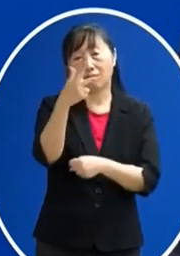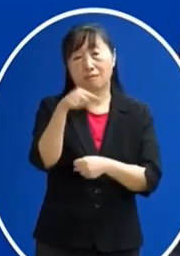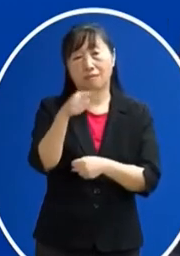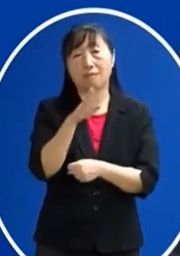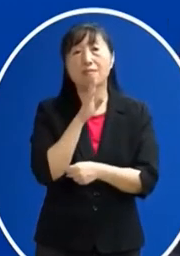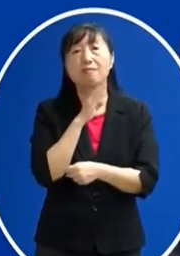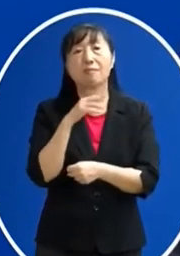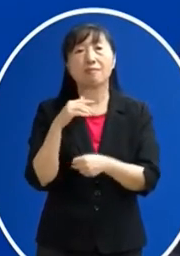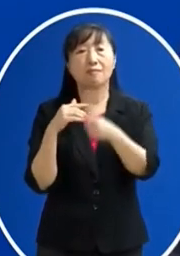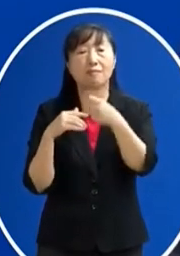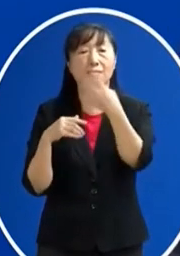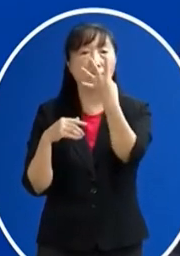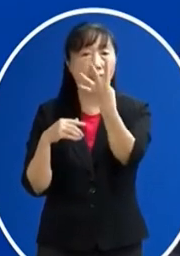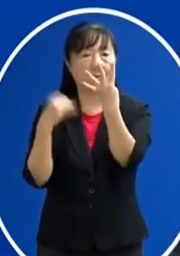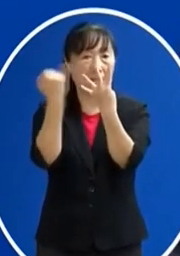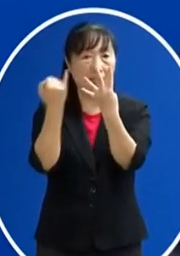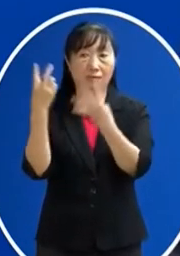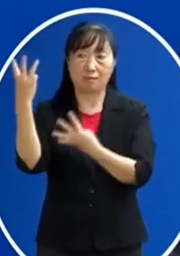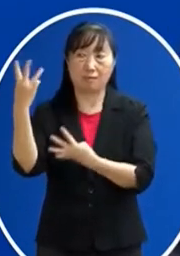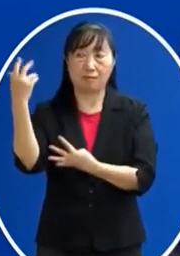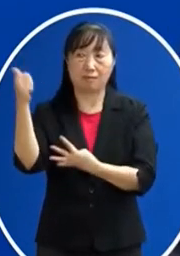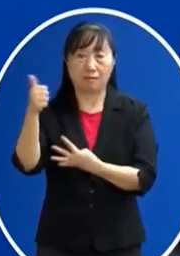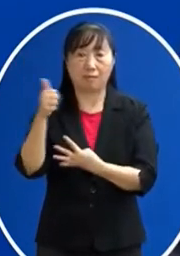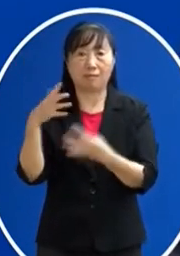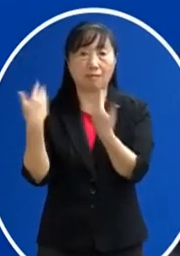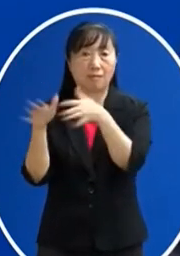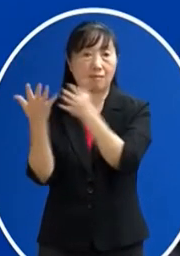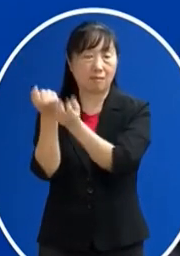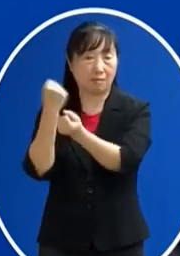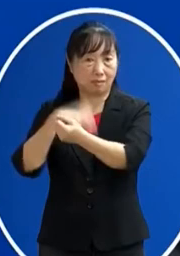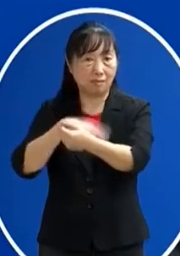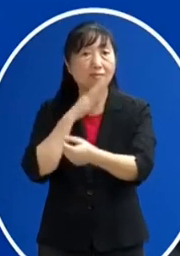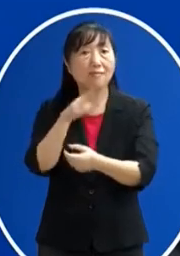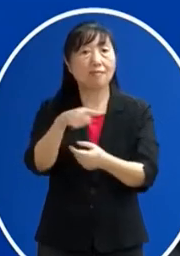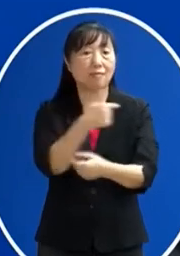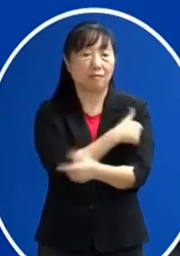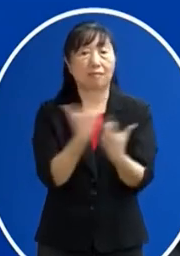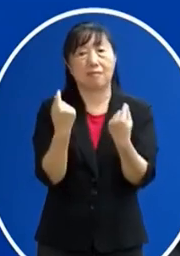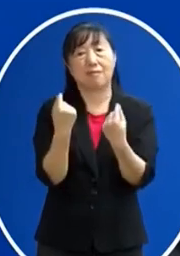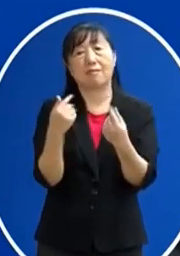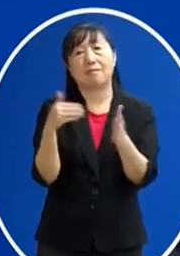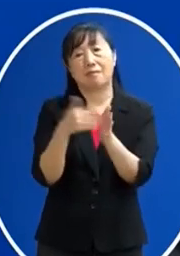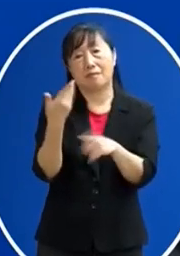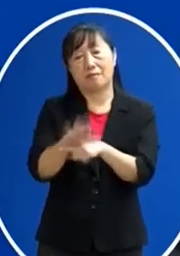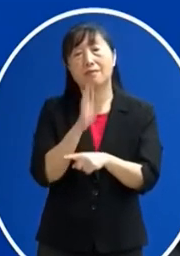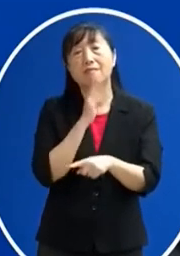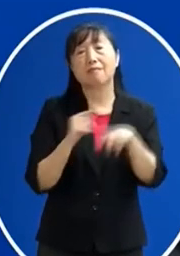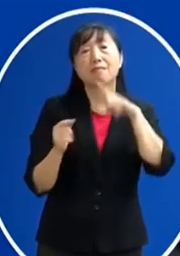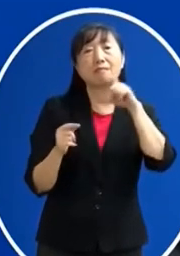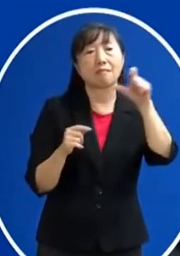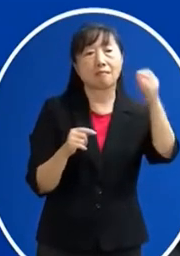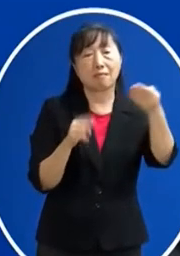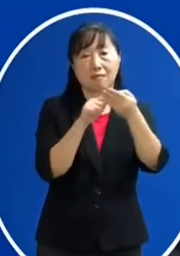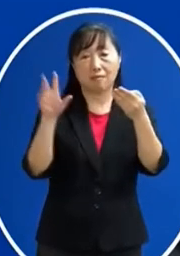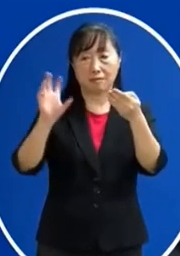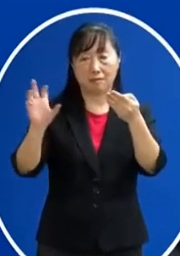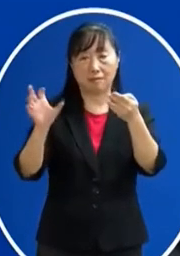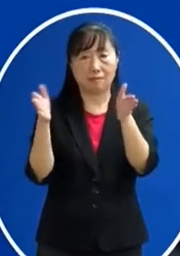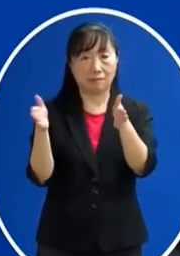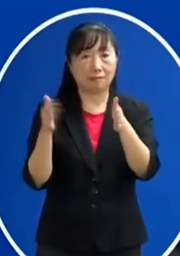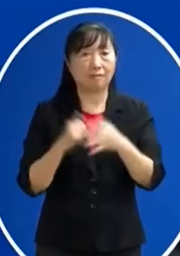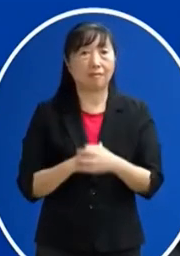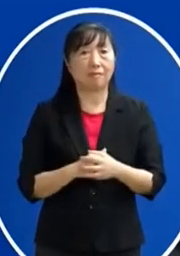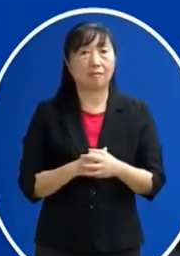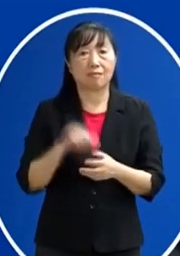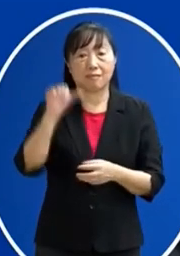四女三男，是莫德纳疫苗接种后发生死亡的不良事件。那年龄是69岁到80岁之